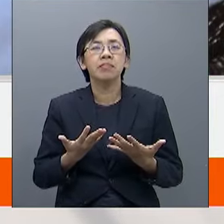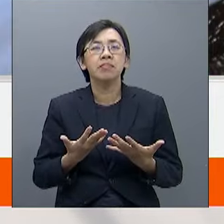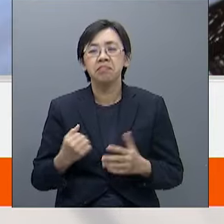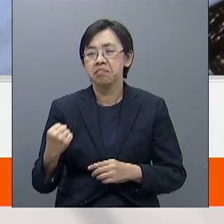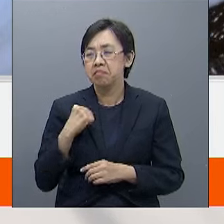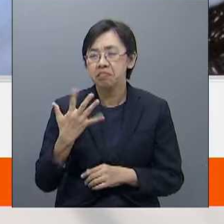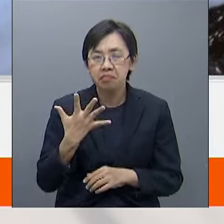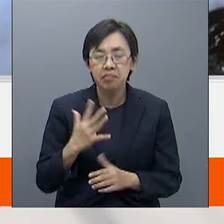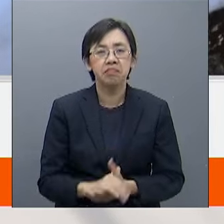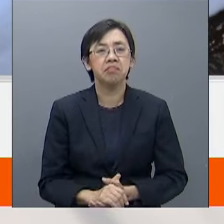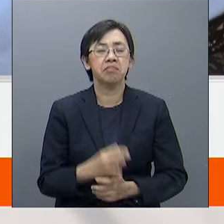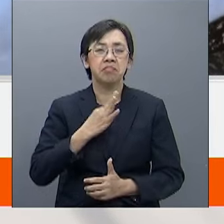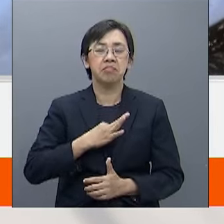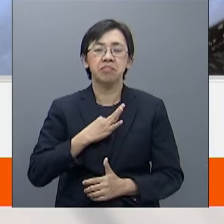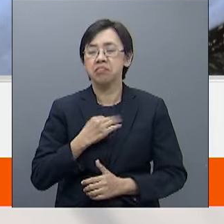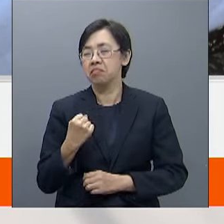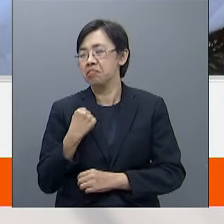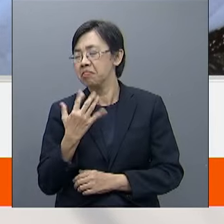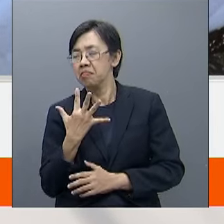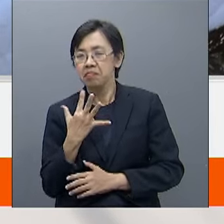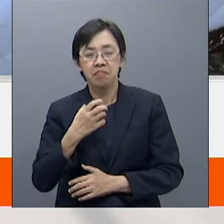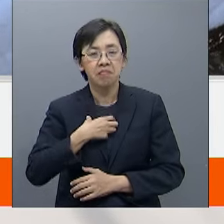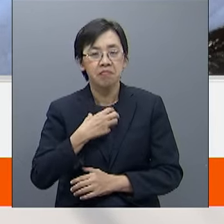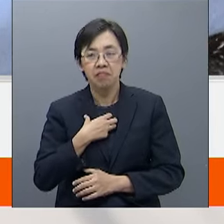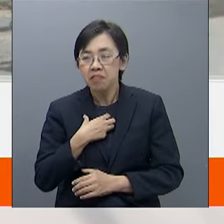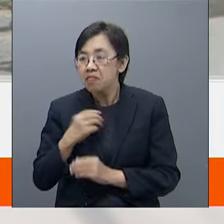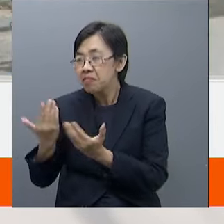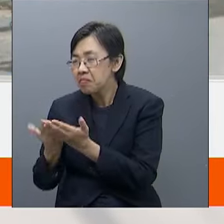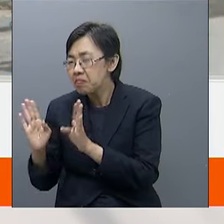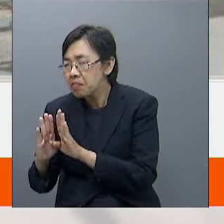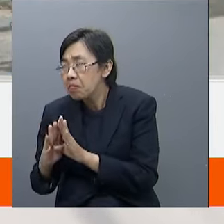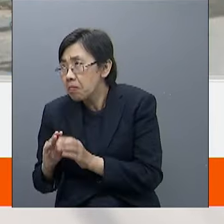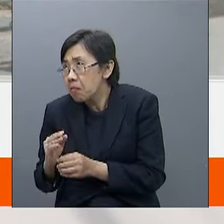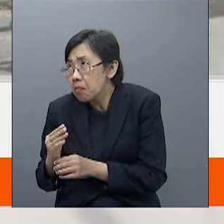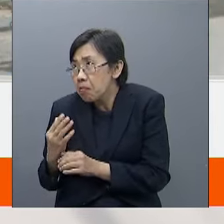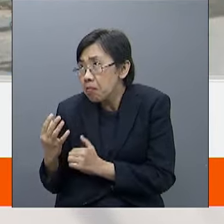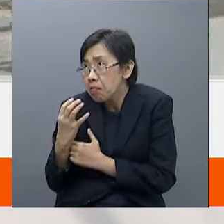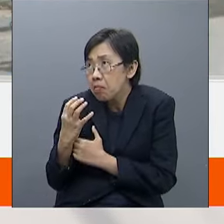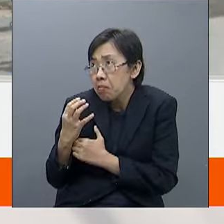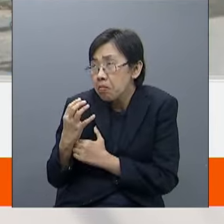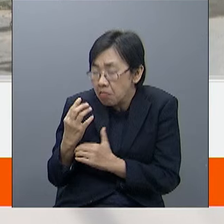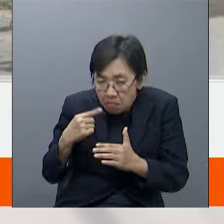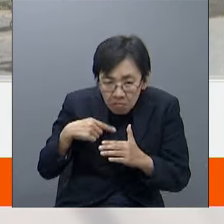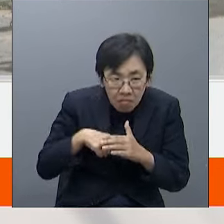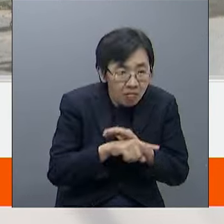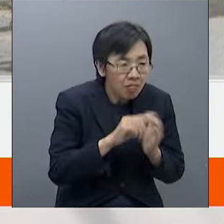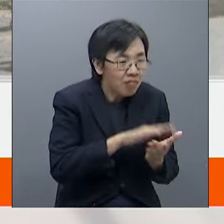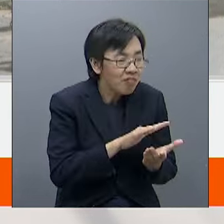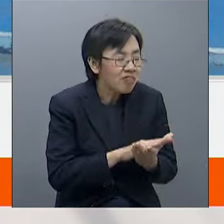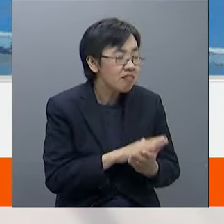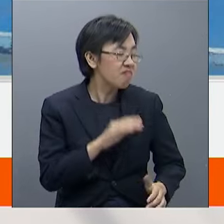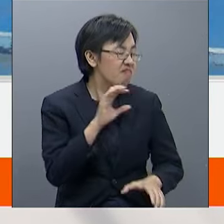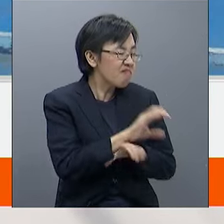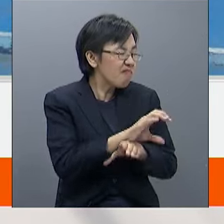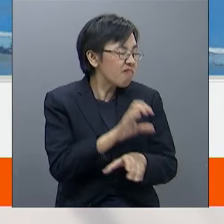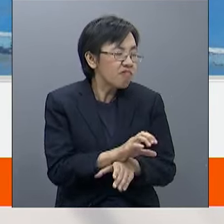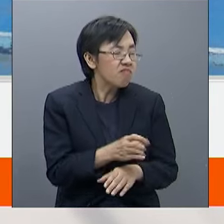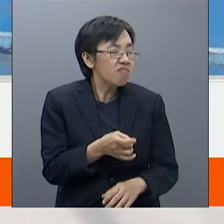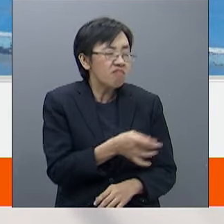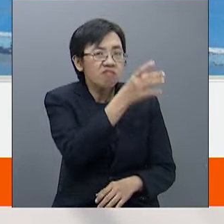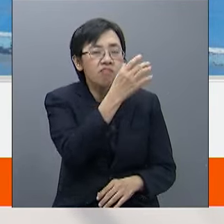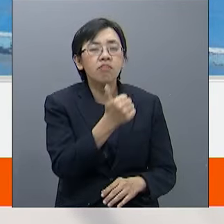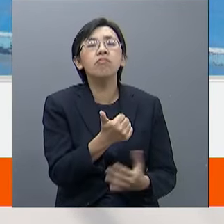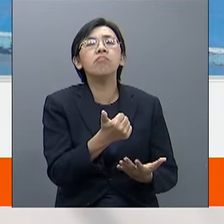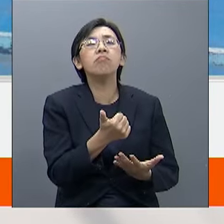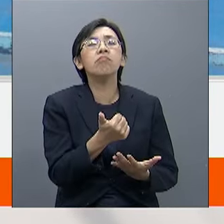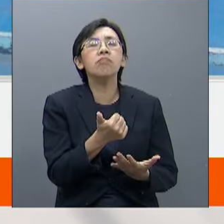power นะคะมันก็อาจจะอยากที่จะมาใช้อำนาจเหนือคนอื่นนะคะมี power control คนอื่นเนี่ย